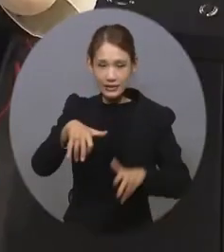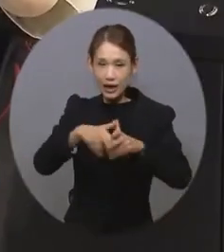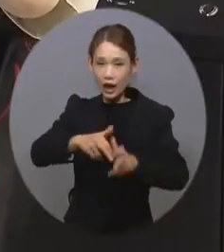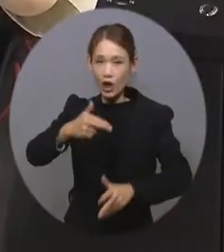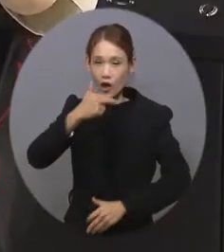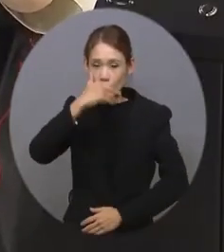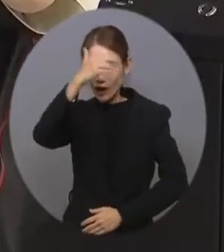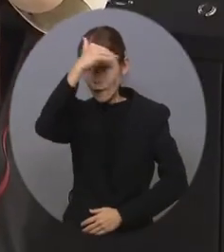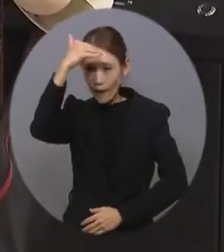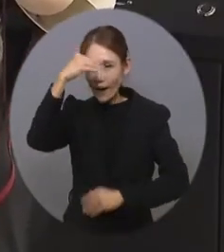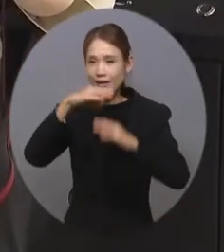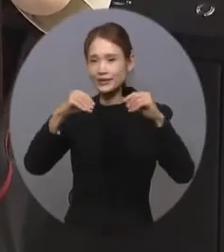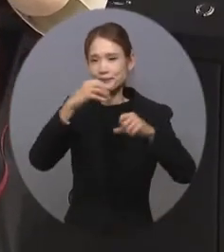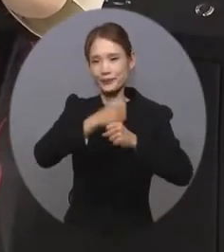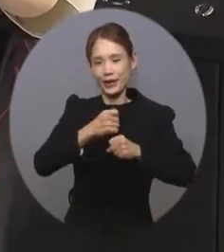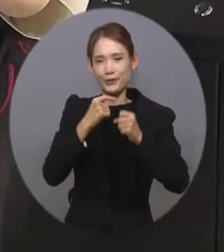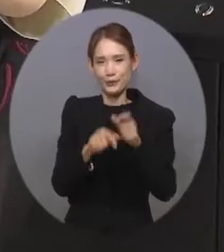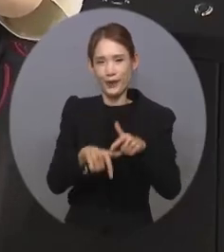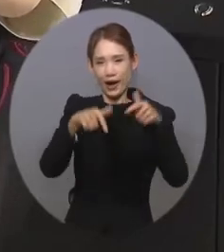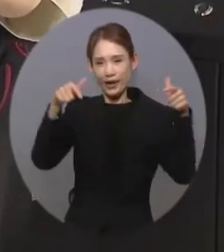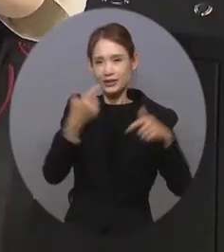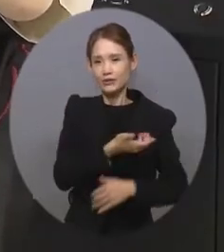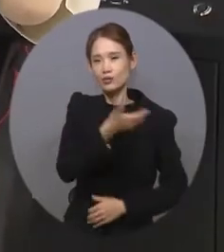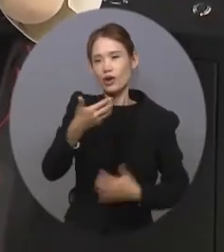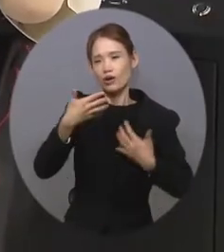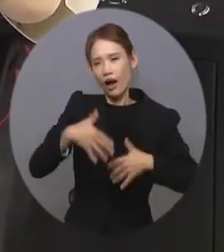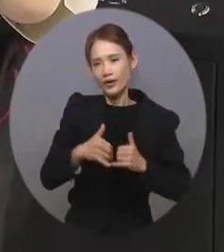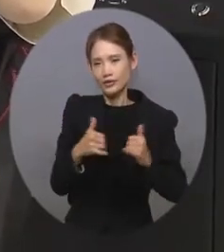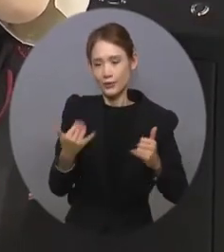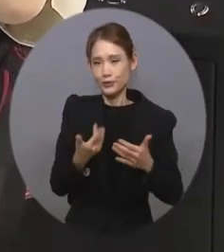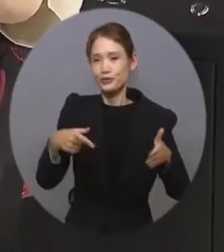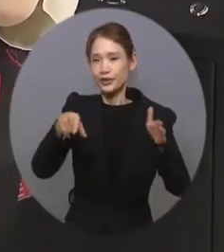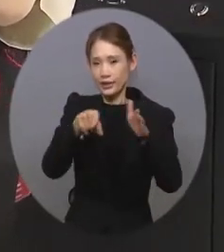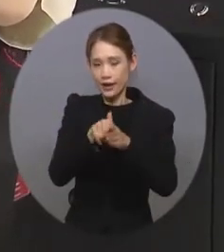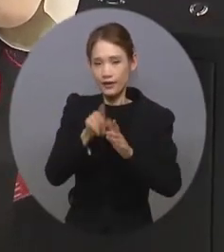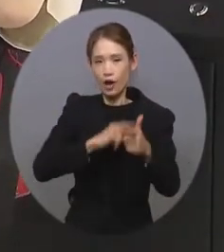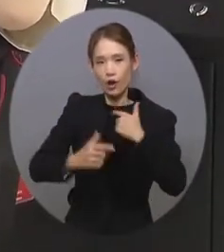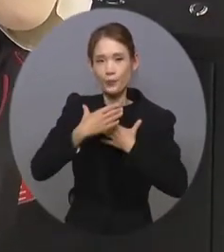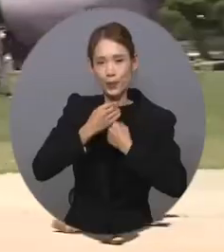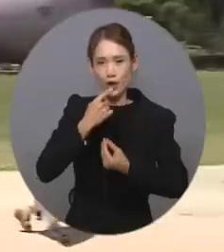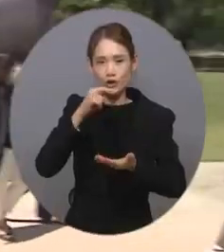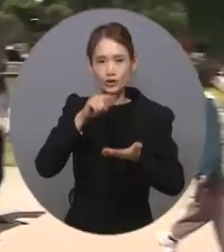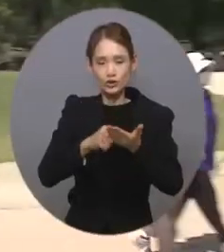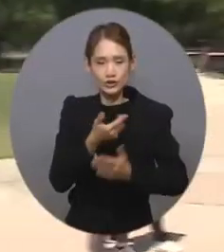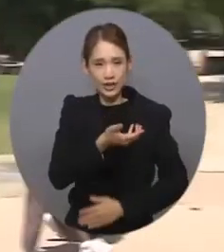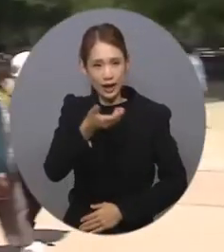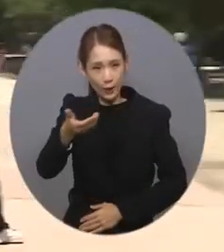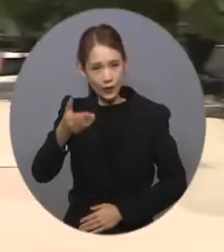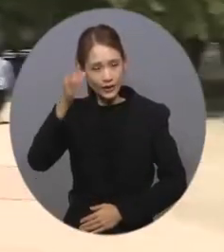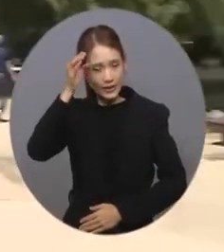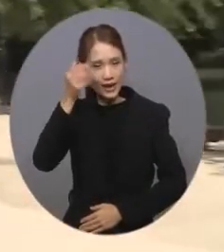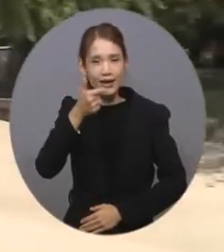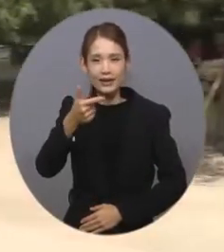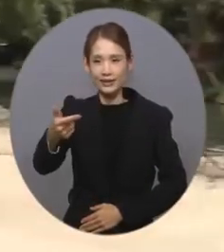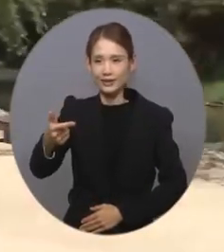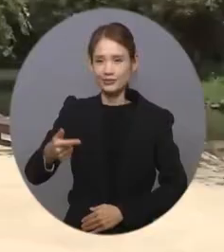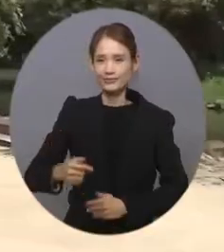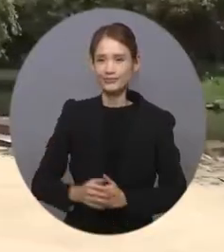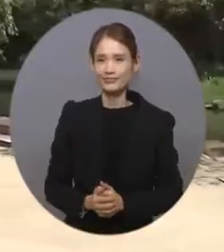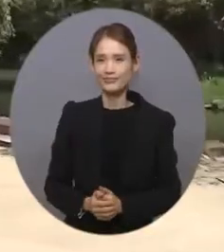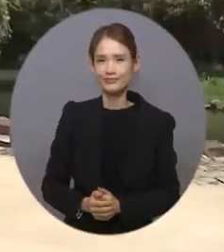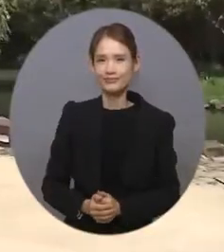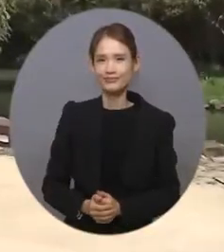확대하여 이동 취약계층에게 편리한 관광의 기회를 제공할 것으로 기대하고 있습니다 복지 tv